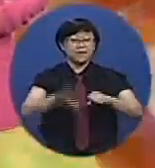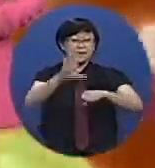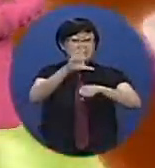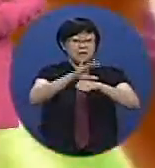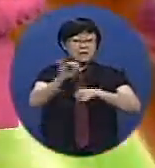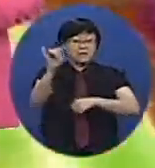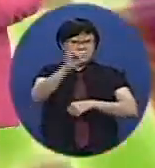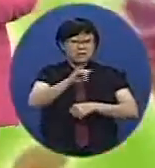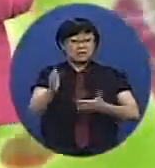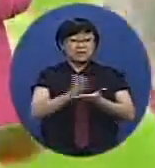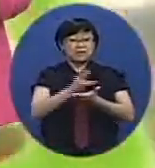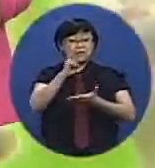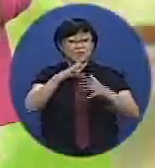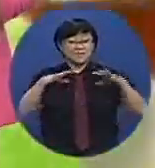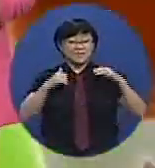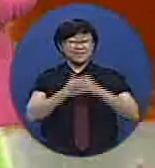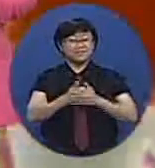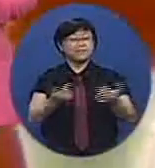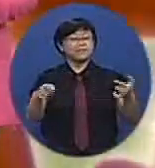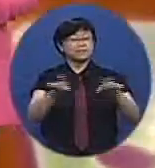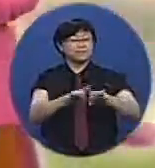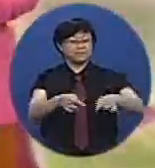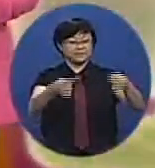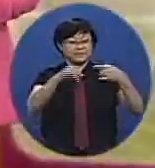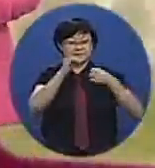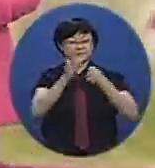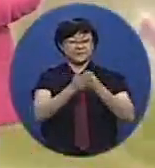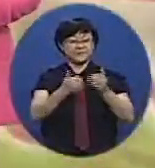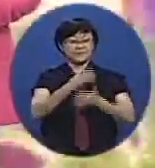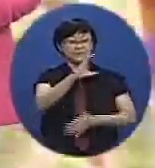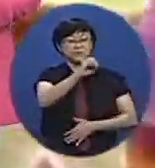생방송 전국 나눔 노래자랑 함께하고 계시는데요.